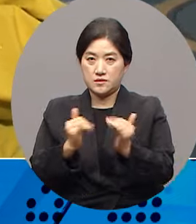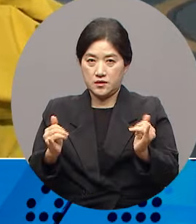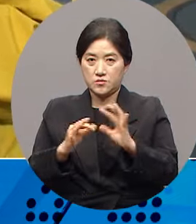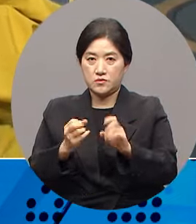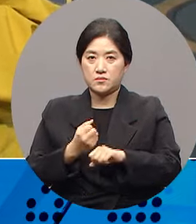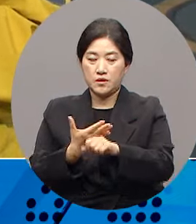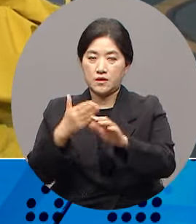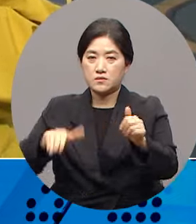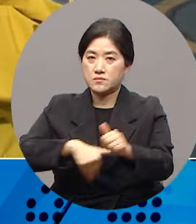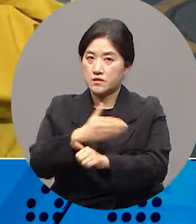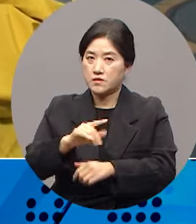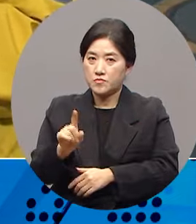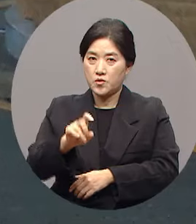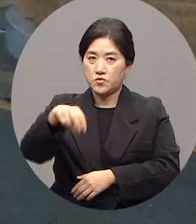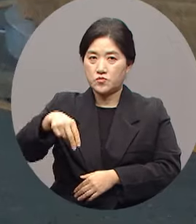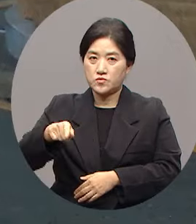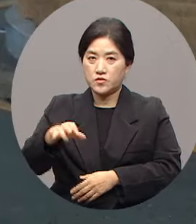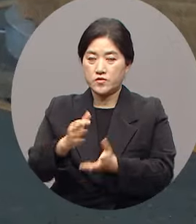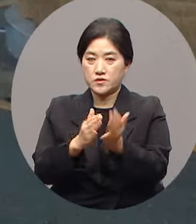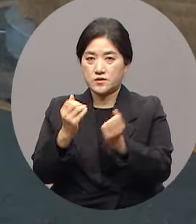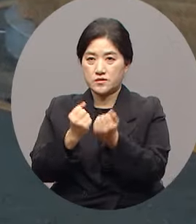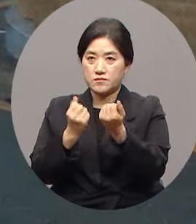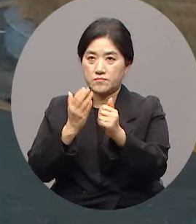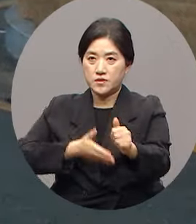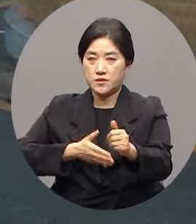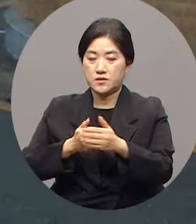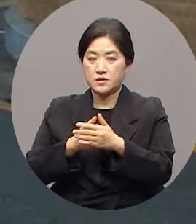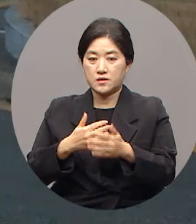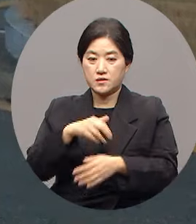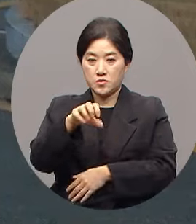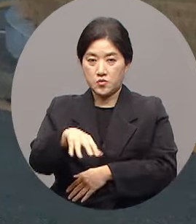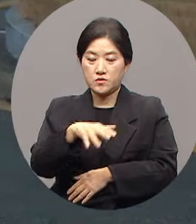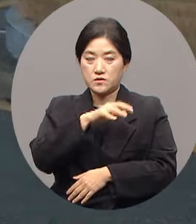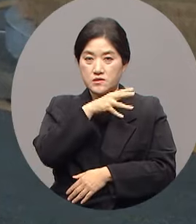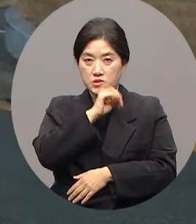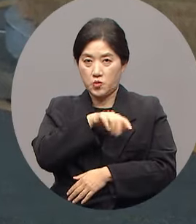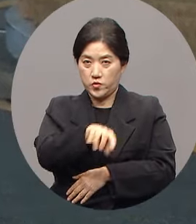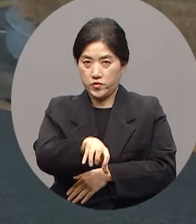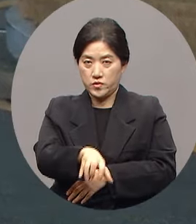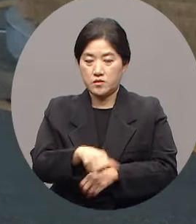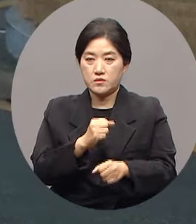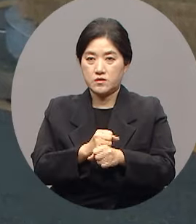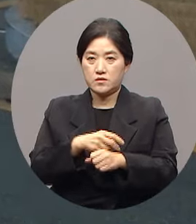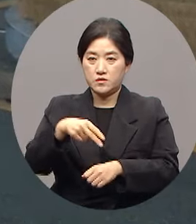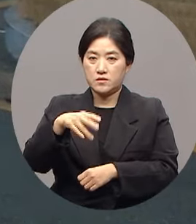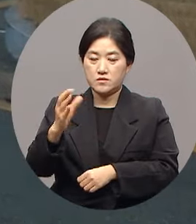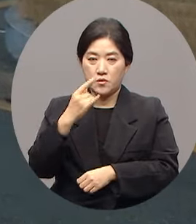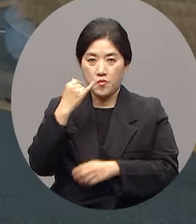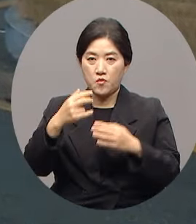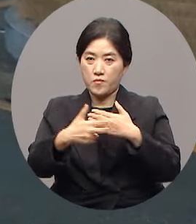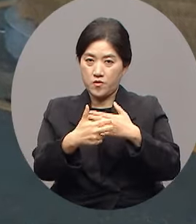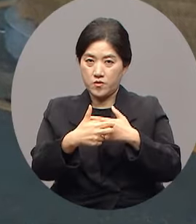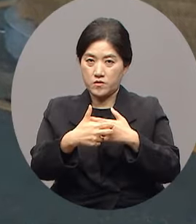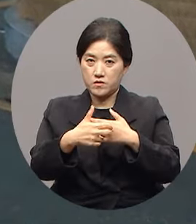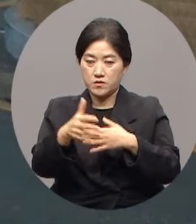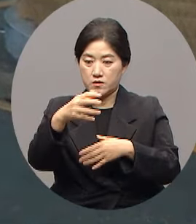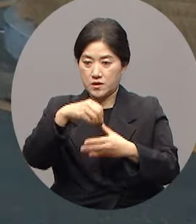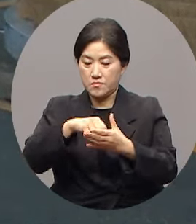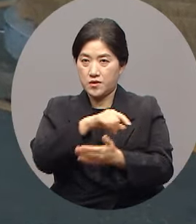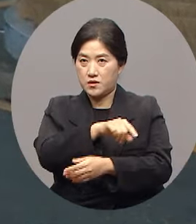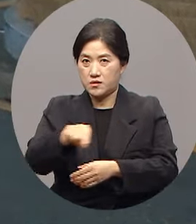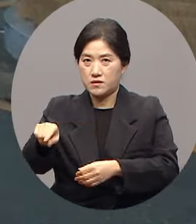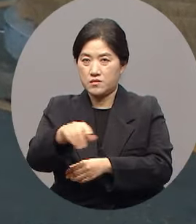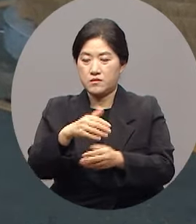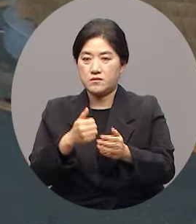어떤가요? 네, 이곳 신촌 세브란스병원은 서울 성모병원과 더불어 수도권 대형 병원 가운데 결근한